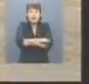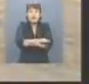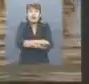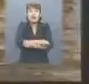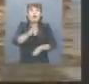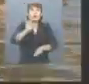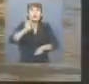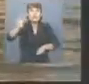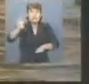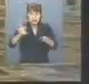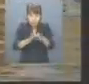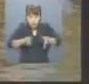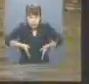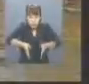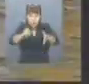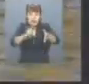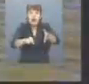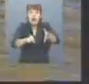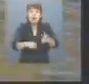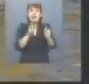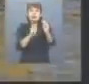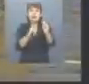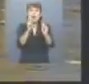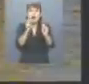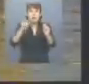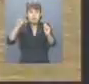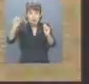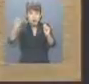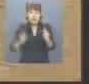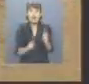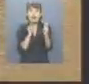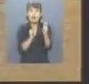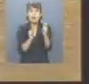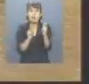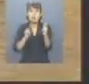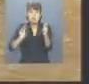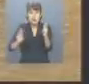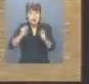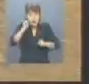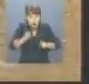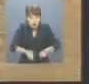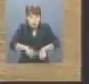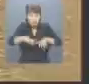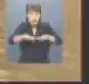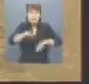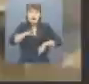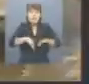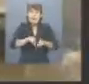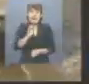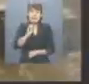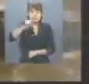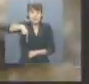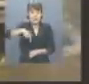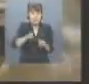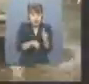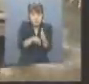จะมุ่งหน้าไปยังตำบลอ้อมน้อยอำเภอกระทุ่มแบนจังหวัดสมุทรสาครน้ำยังท่วมสูงประมาณเกือบครึ่งเมตรนะครับรถเล็ก ยังไม่ส